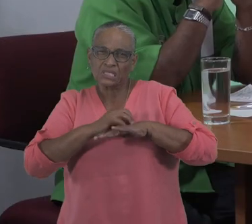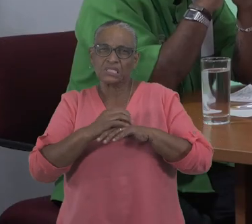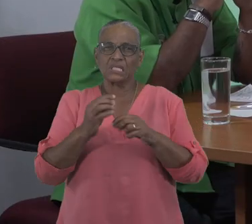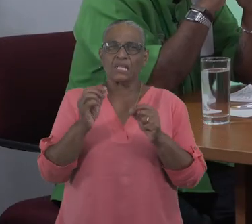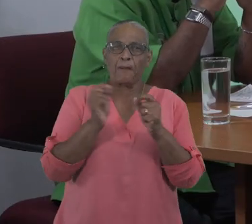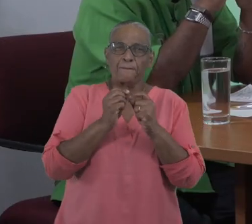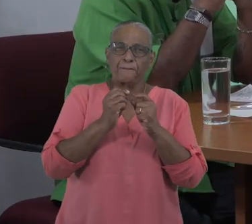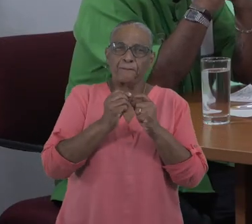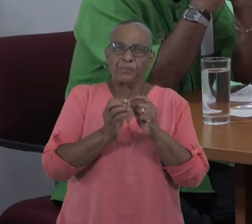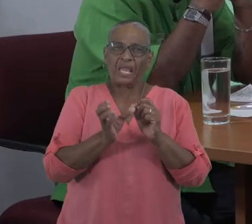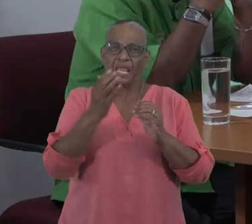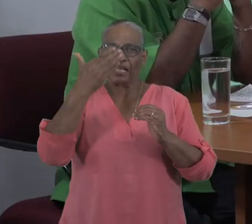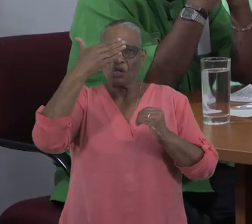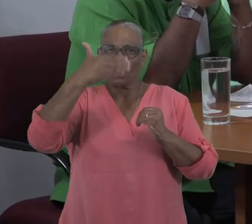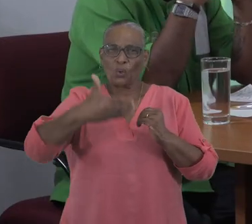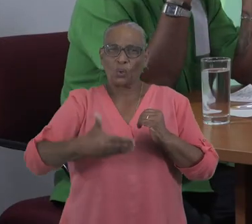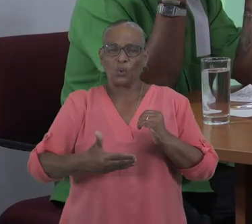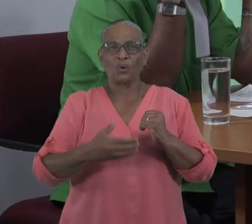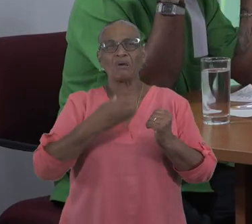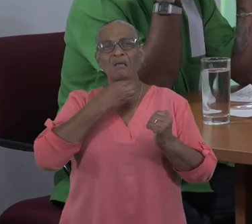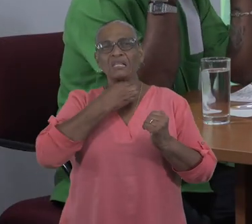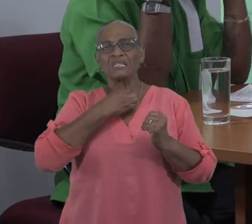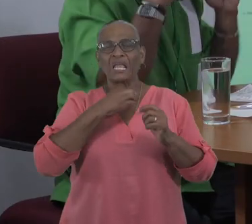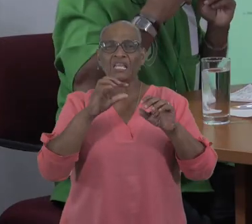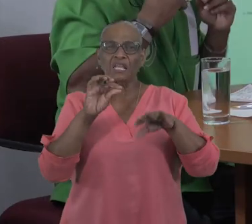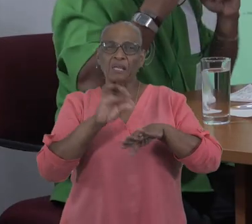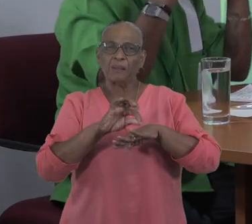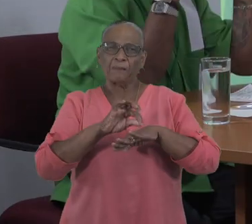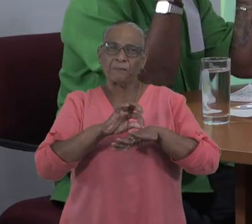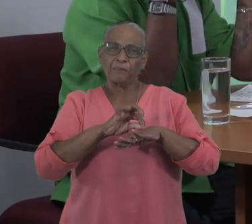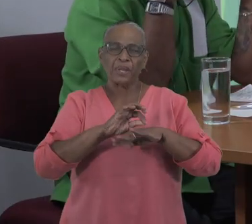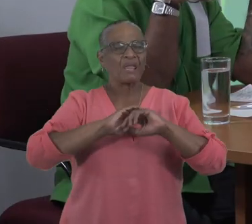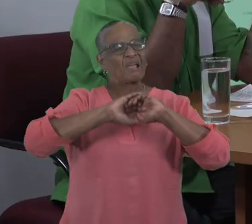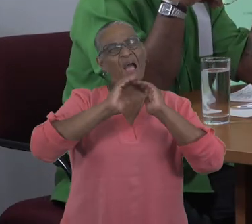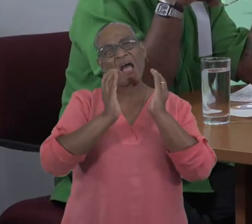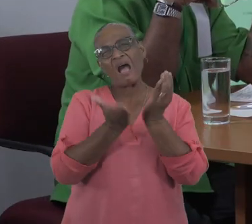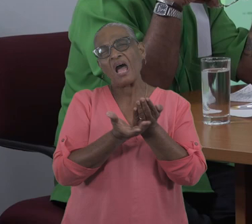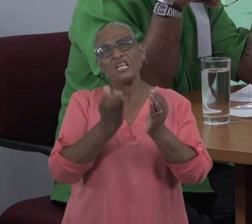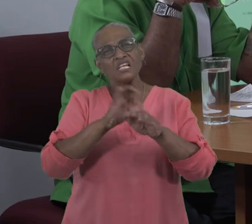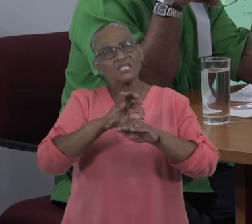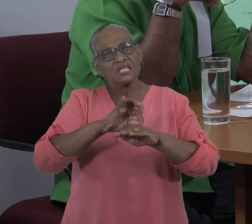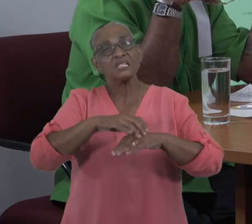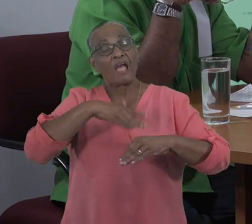zenuwaandoeningen aan de hand, pijn, rugpijn, nekpijn. Dus eigenlijk